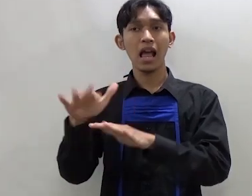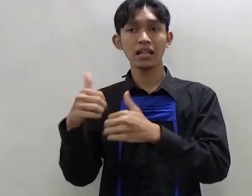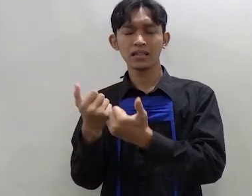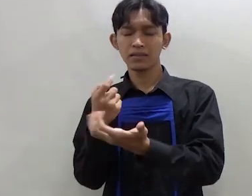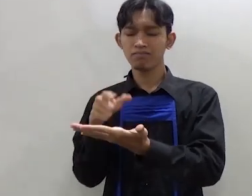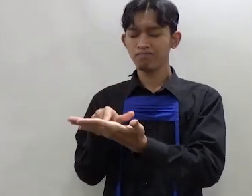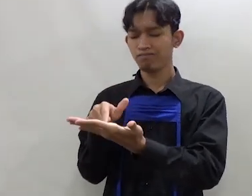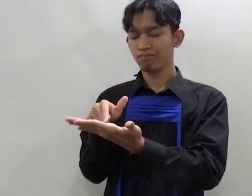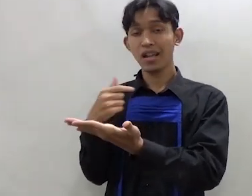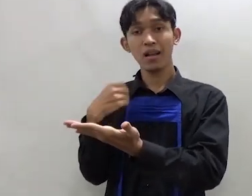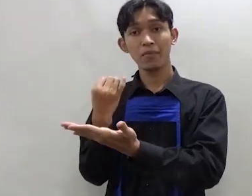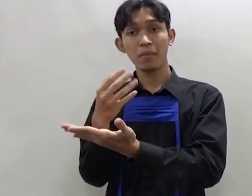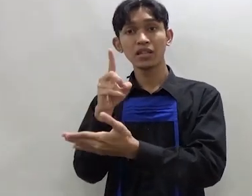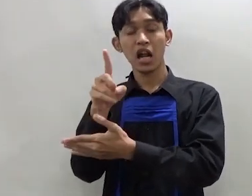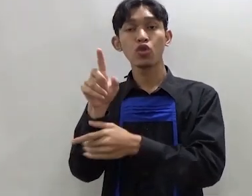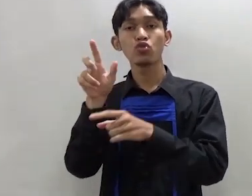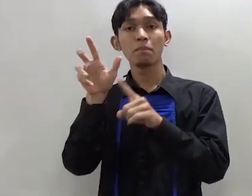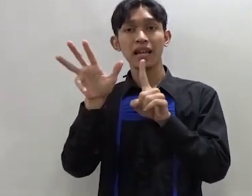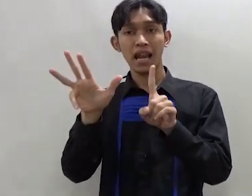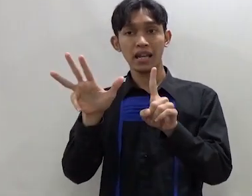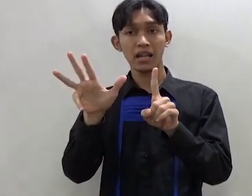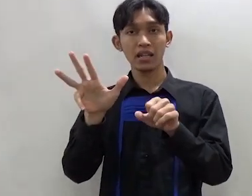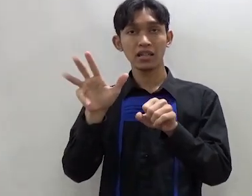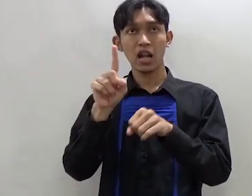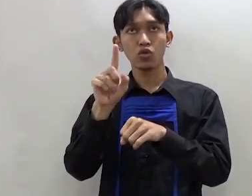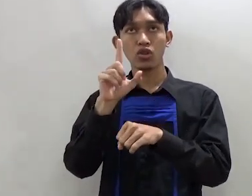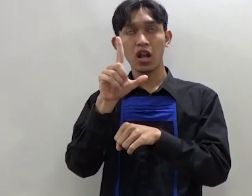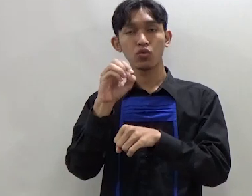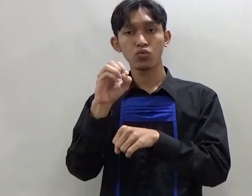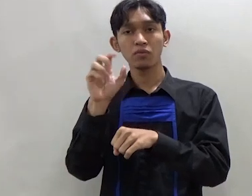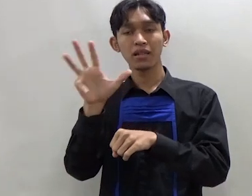positif atau kasus positif